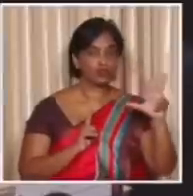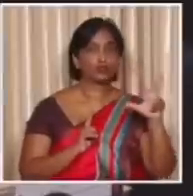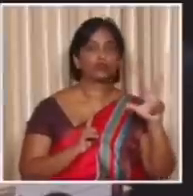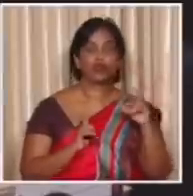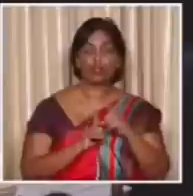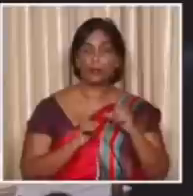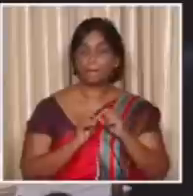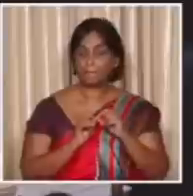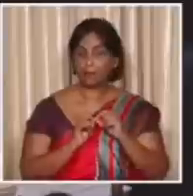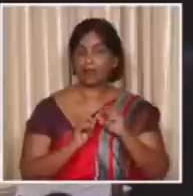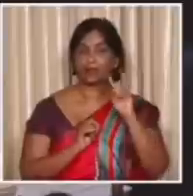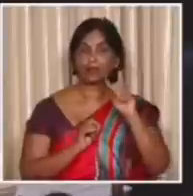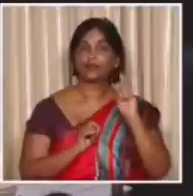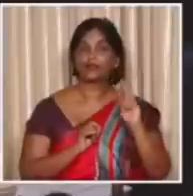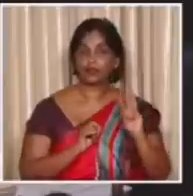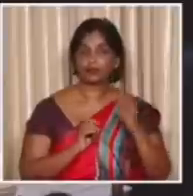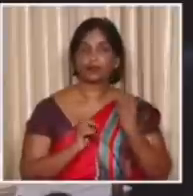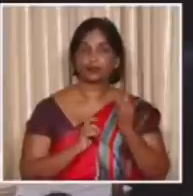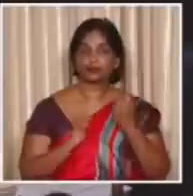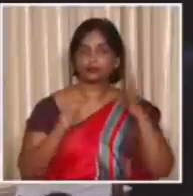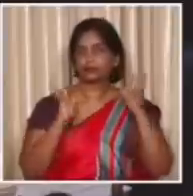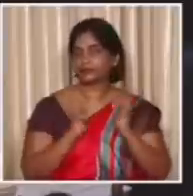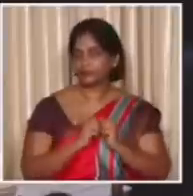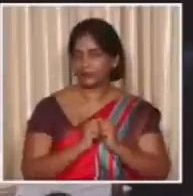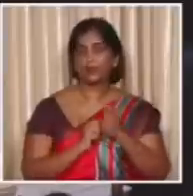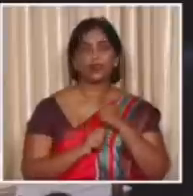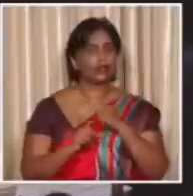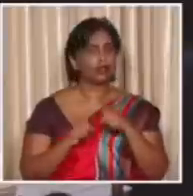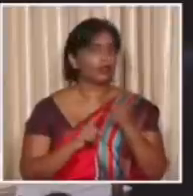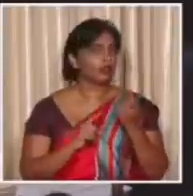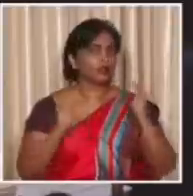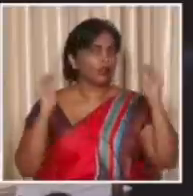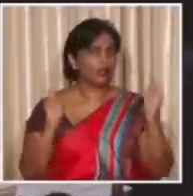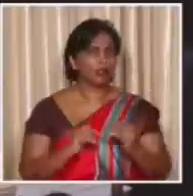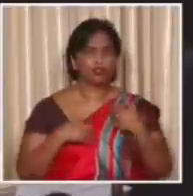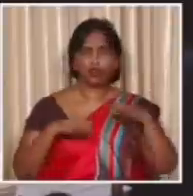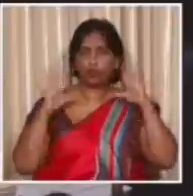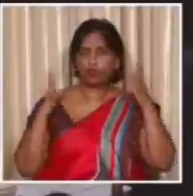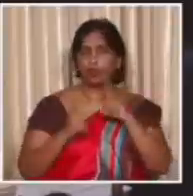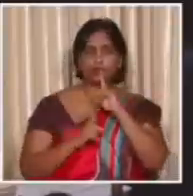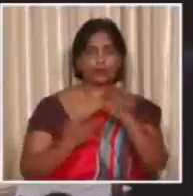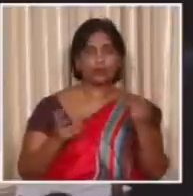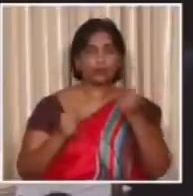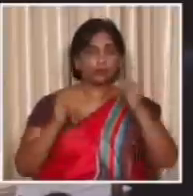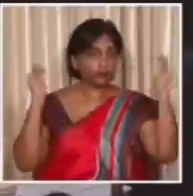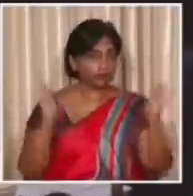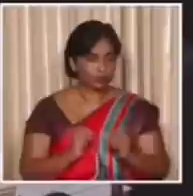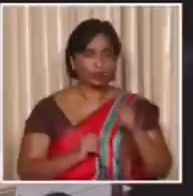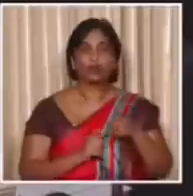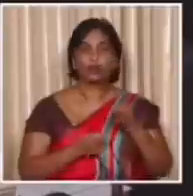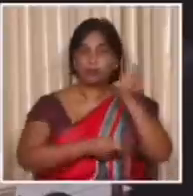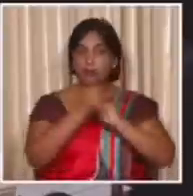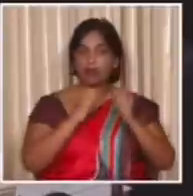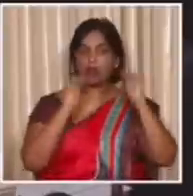කියන්නේ ඩොලර් බිලියන 23කින් අපේ ආර්ථික ඇකිලලා තිබෙනවා. ඒ නිසා ආර්ථික ඇකිලීමක් හාස්කමක් වෙන්නේ කොමක්? ආර්ථිකයක් ඇකිලුනාම මිලදී